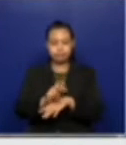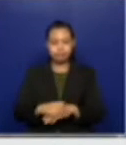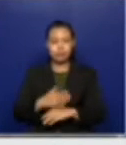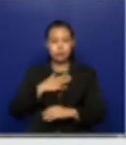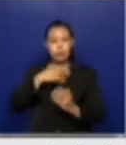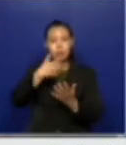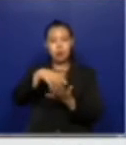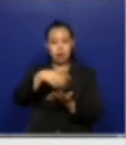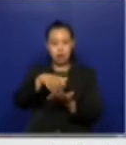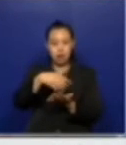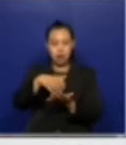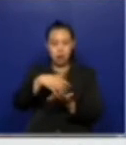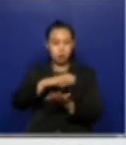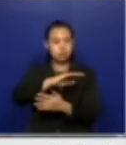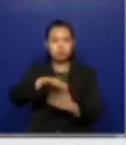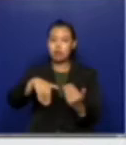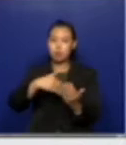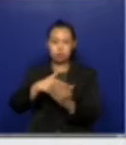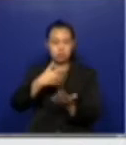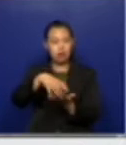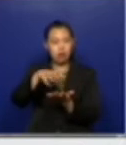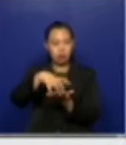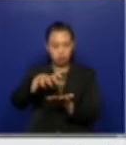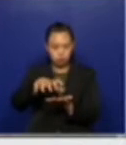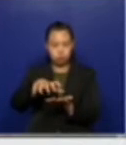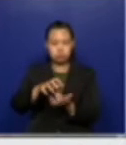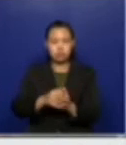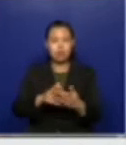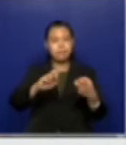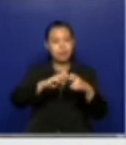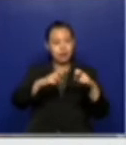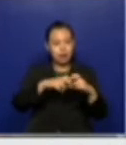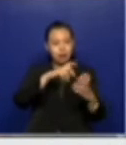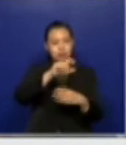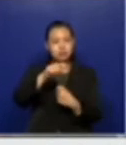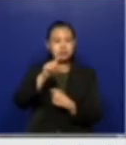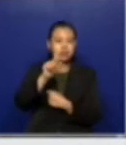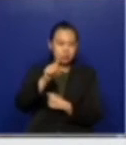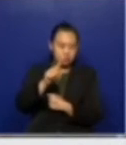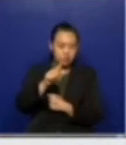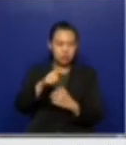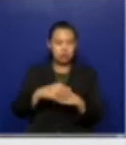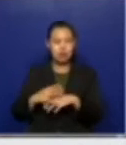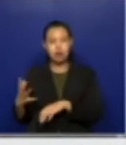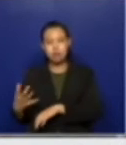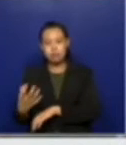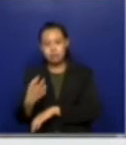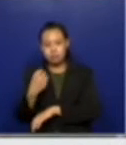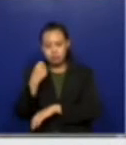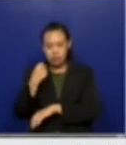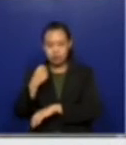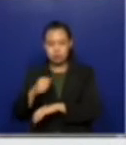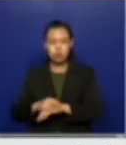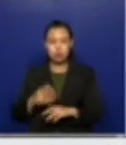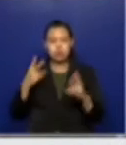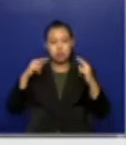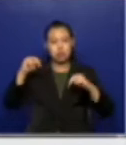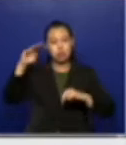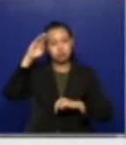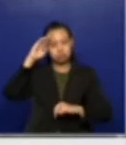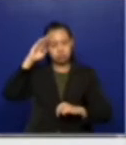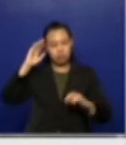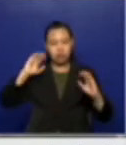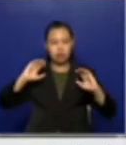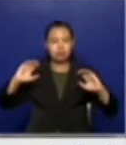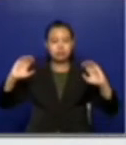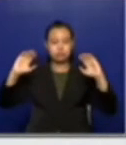มาดังกล่าวข้างต้นทั้งปัญหาเศรษฐกิจและการเมืองภายใต้การบริหารของรัฐบาลพ